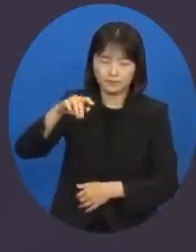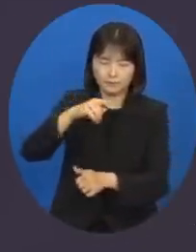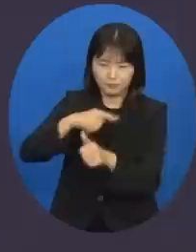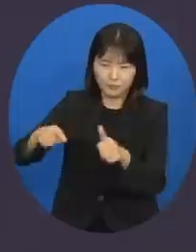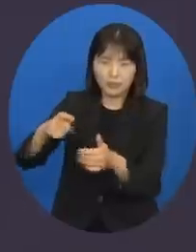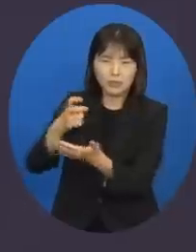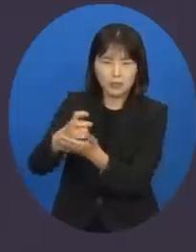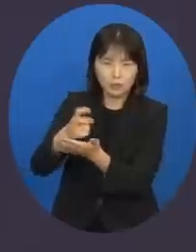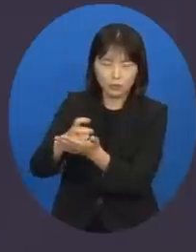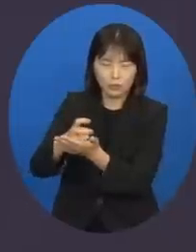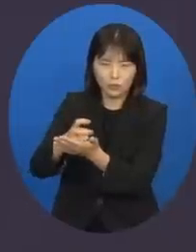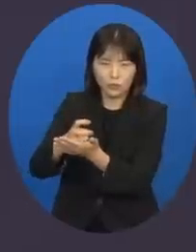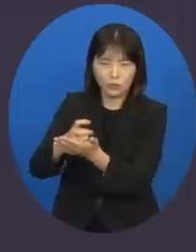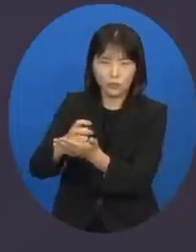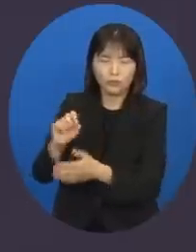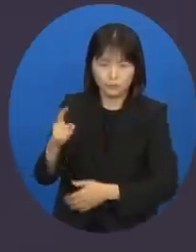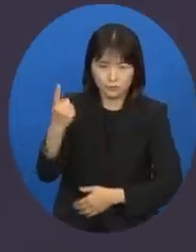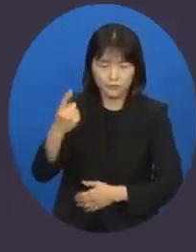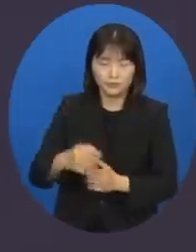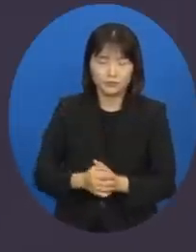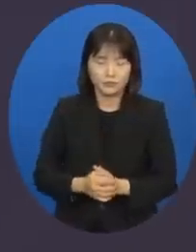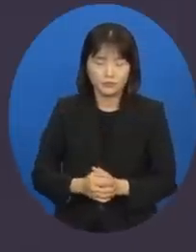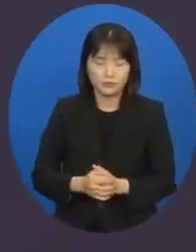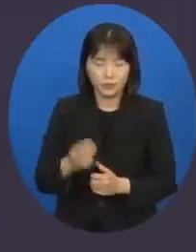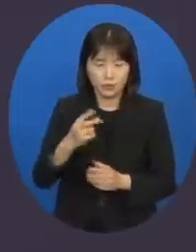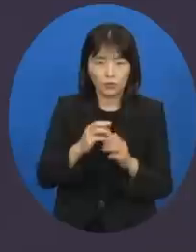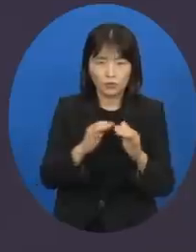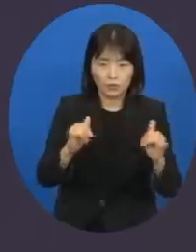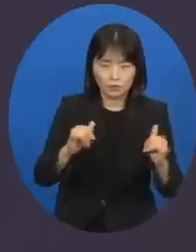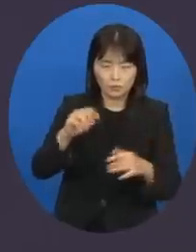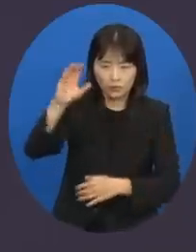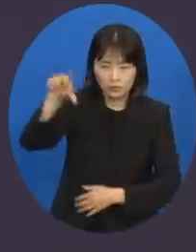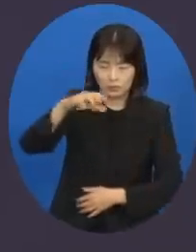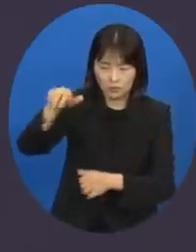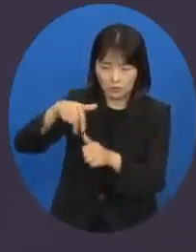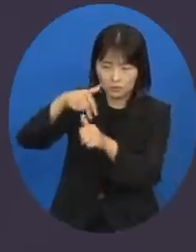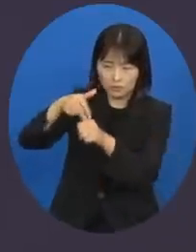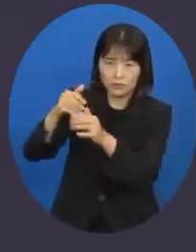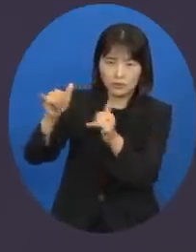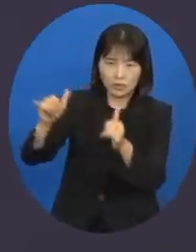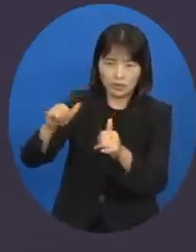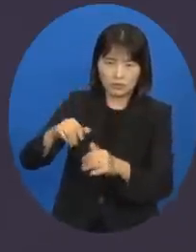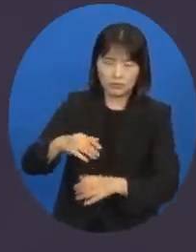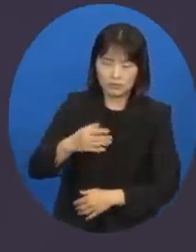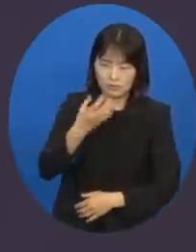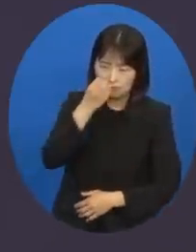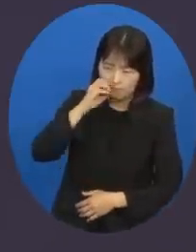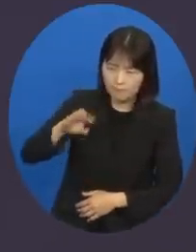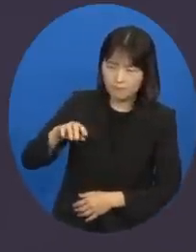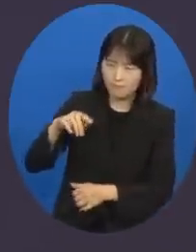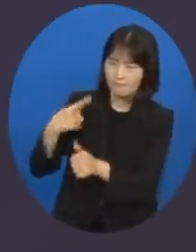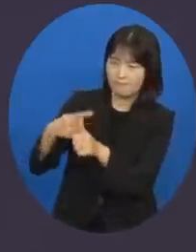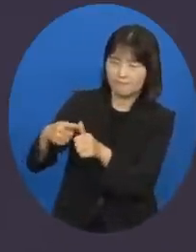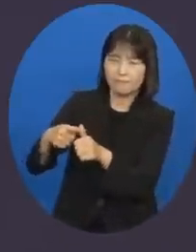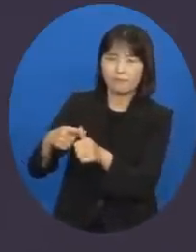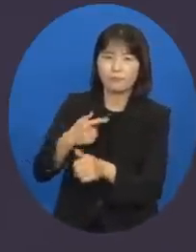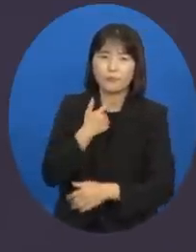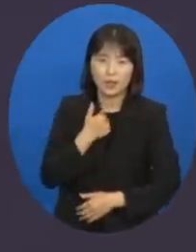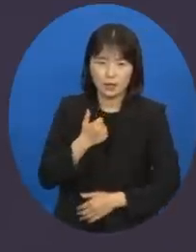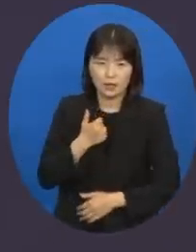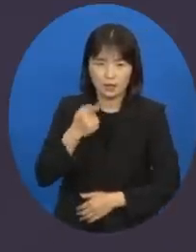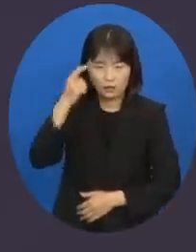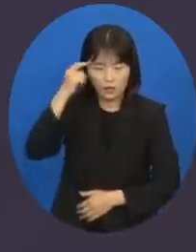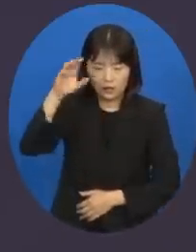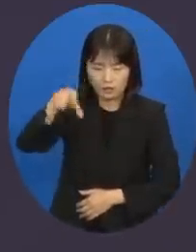나오는 것들이었습니다. 무엇보다 사람들은 십자가에 달려 죽는 이들을 경멸했습니다. 왜냐하면 십자가에 달려